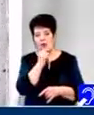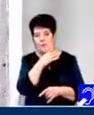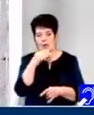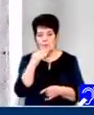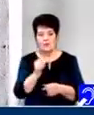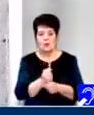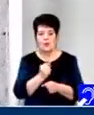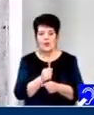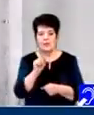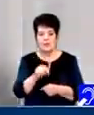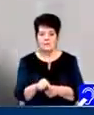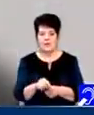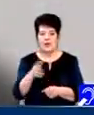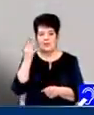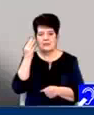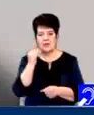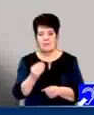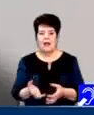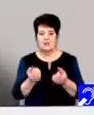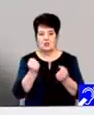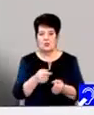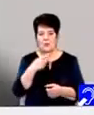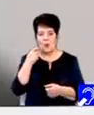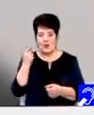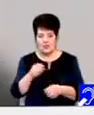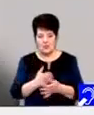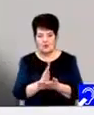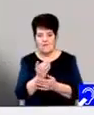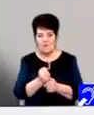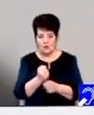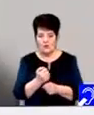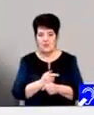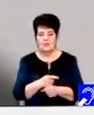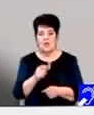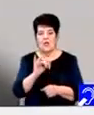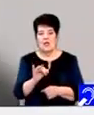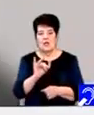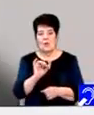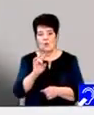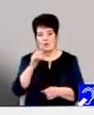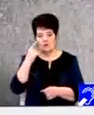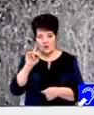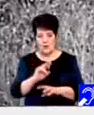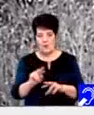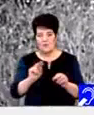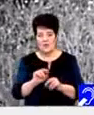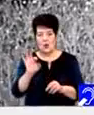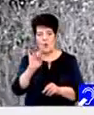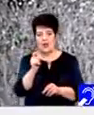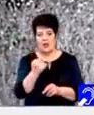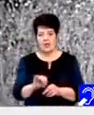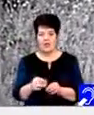multe lucrări despre Basarabia. Deși a deținut funcții politice și administrative importante, Teofil Ioncu se face profesor la Orhei. A murit